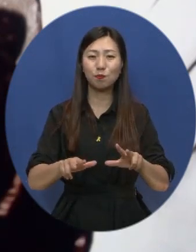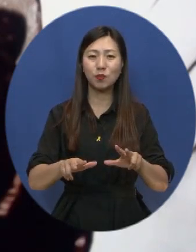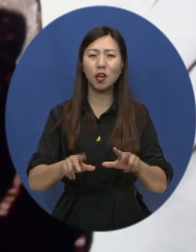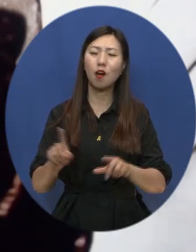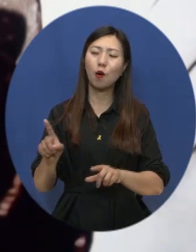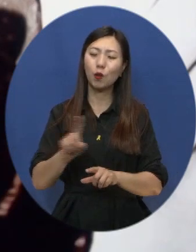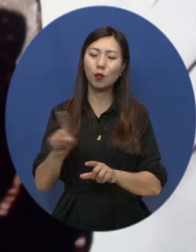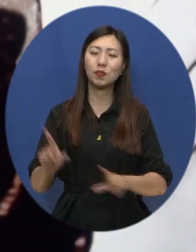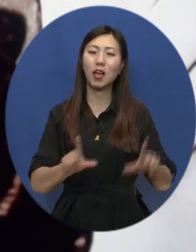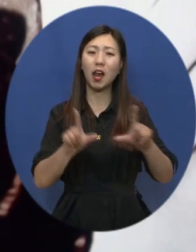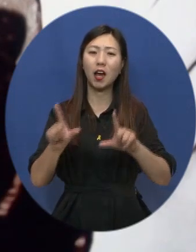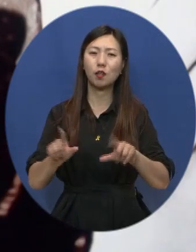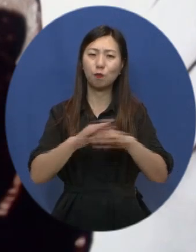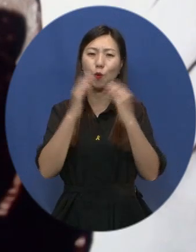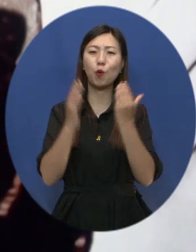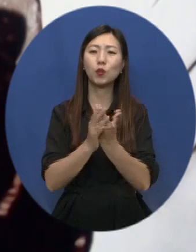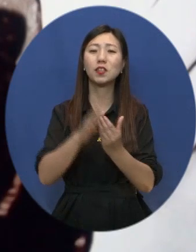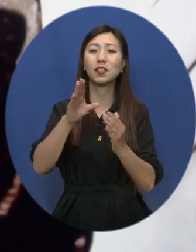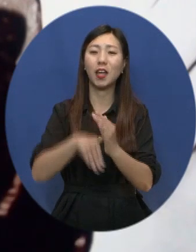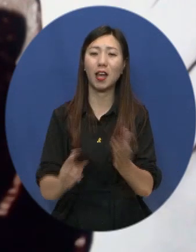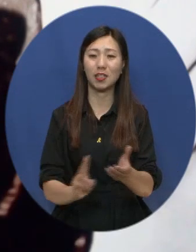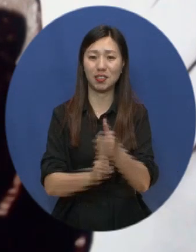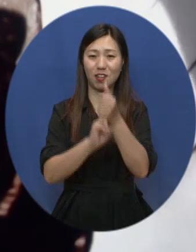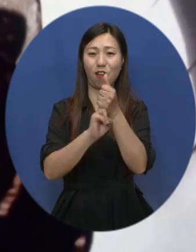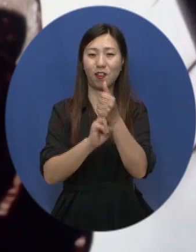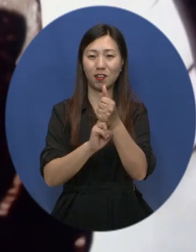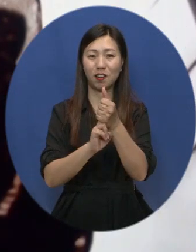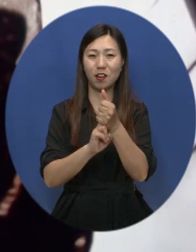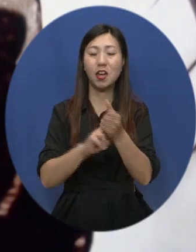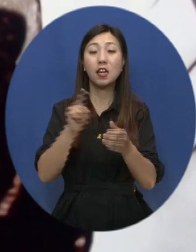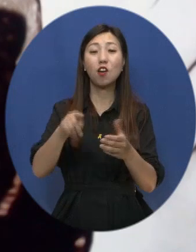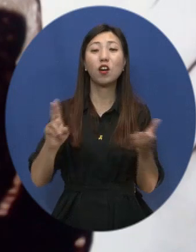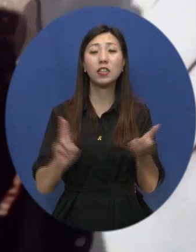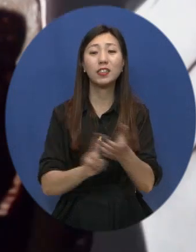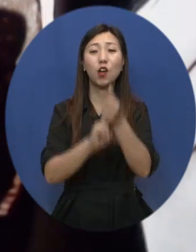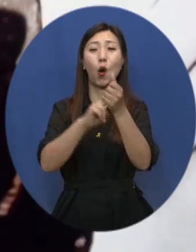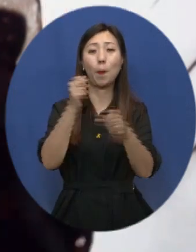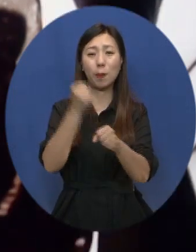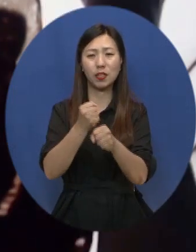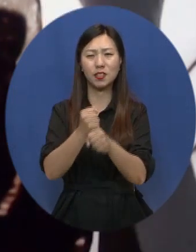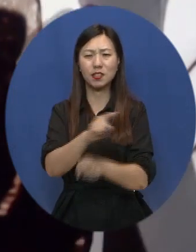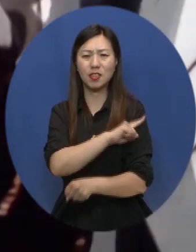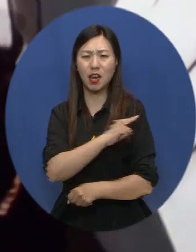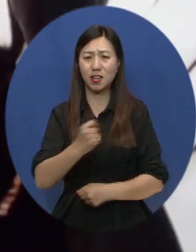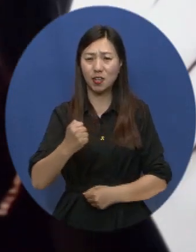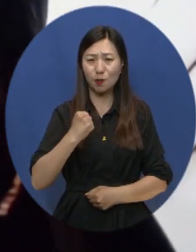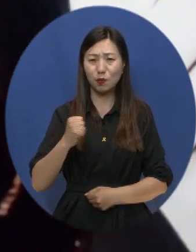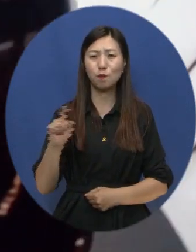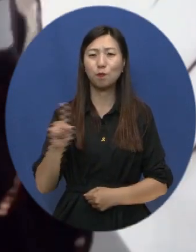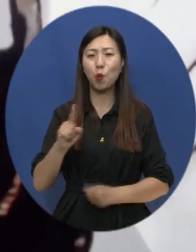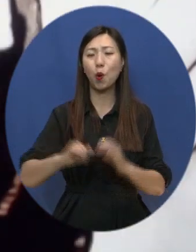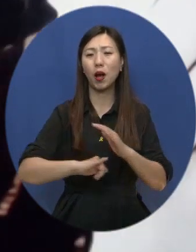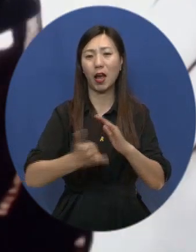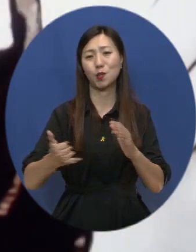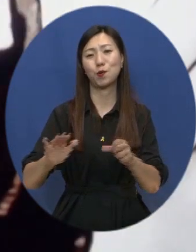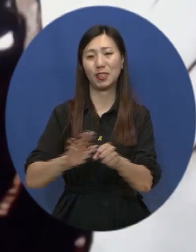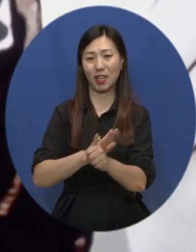살아가는 모든 순간이 기적입니다. 그리고 그 기적을 만드는 가장 큰 힘은 가족의 사랑이